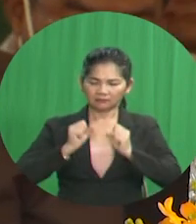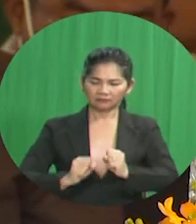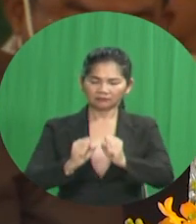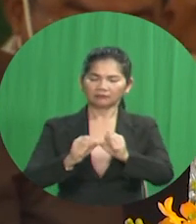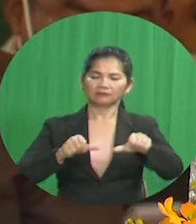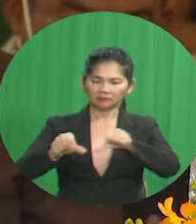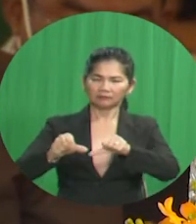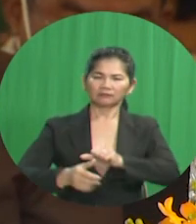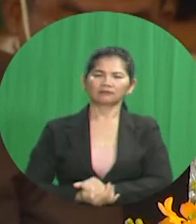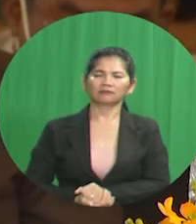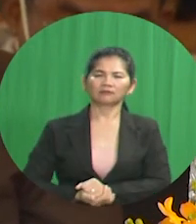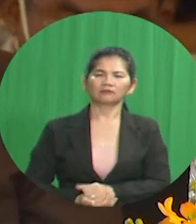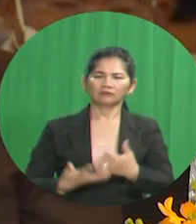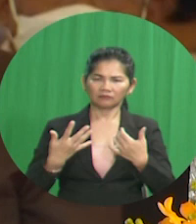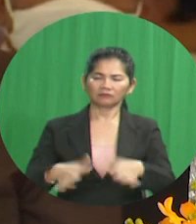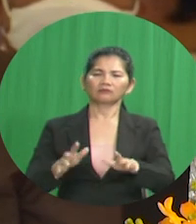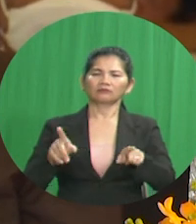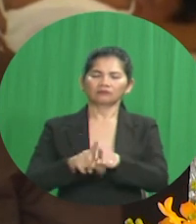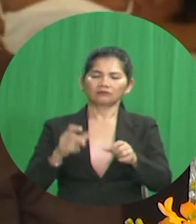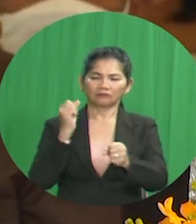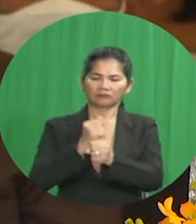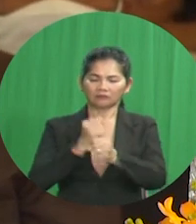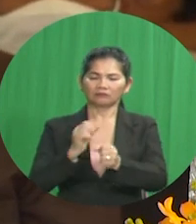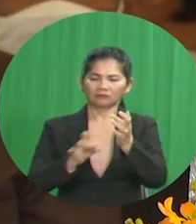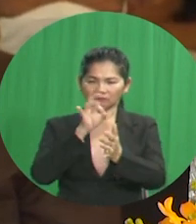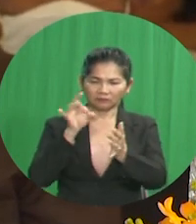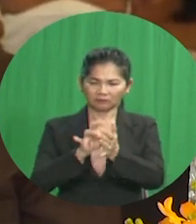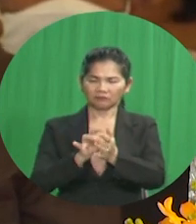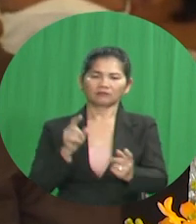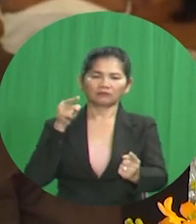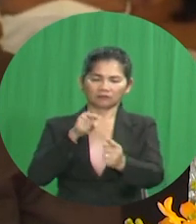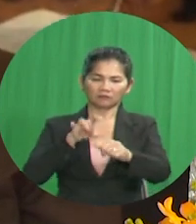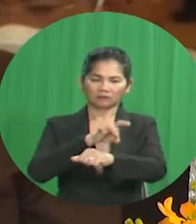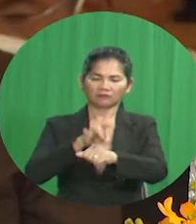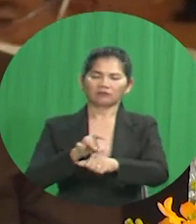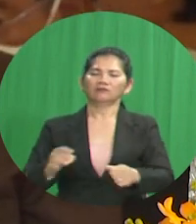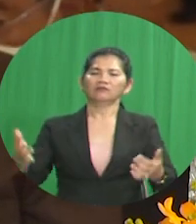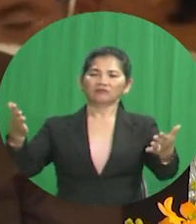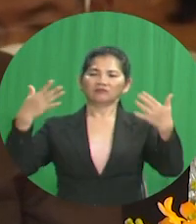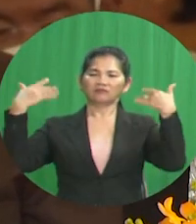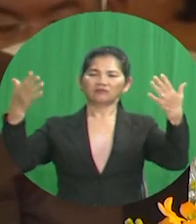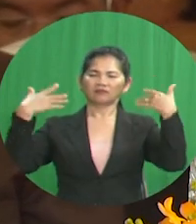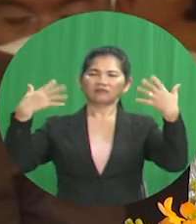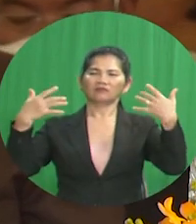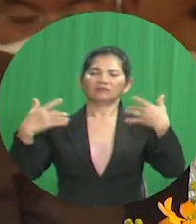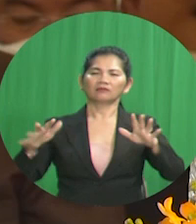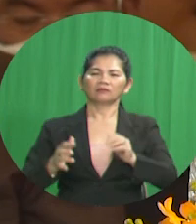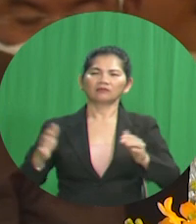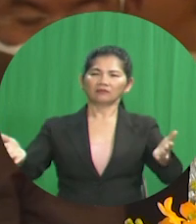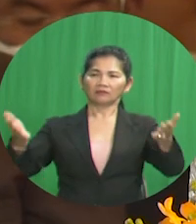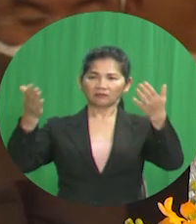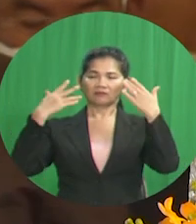ទៅទៀតទាំងផ្នែកការងារទាំងប្រជាពលរដ្ឋដល់ពេលវេលាធ្លាក់ចូលជាជើងហើយដីចាប់រឹងហើយ